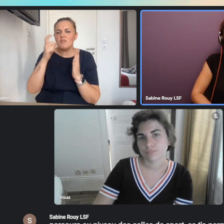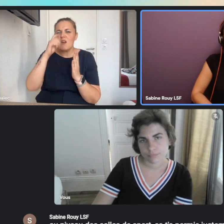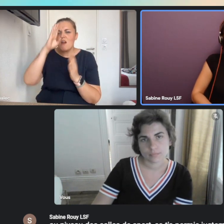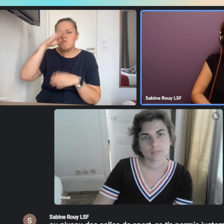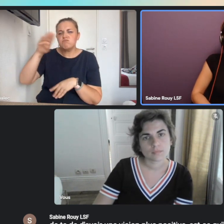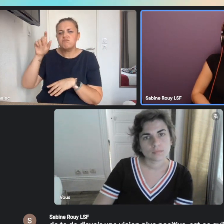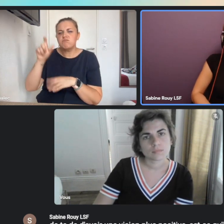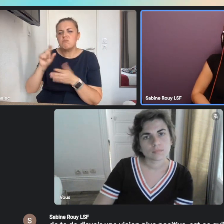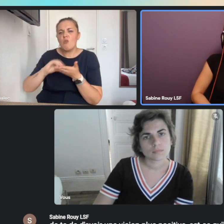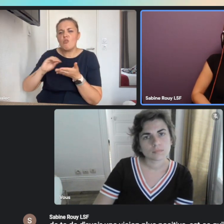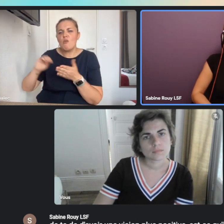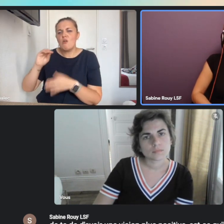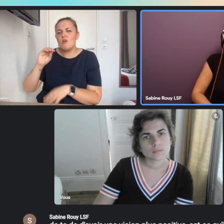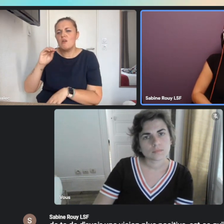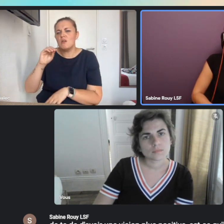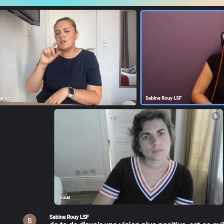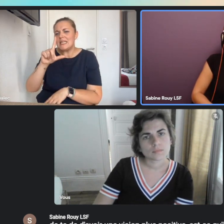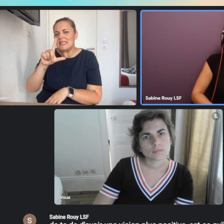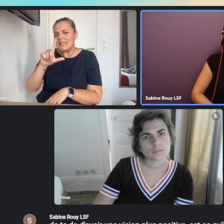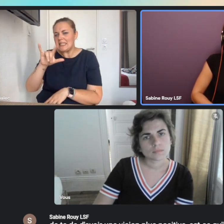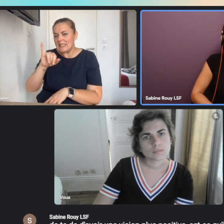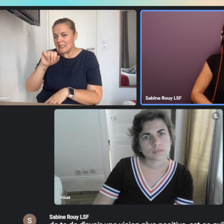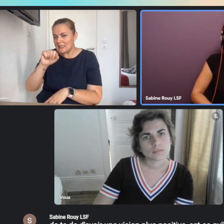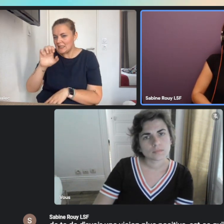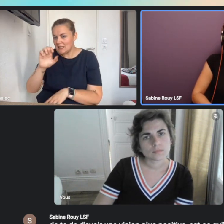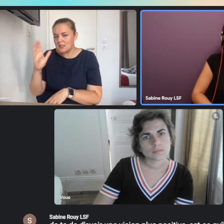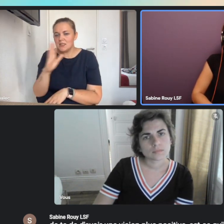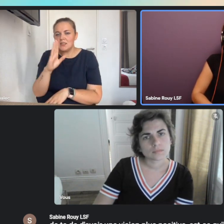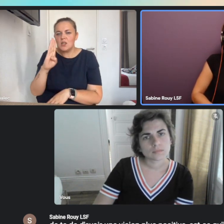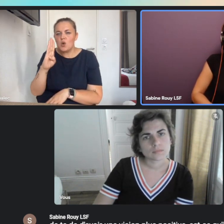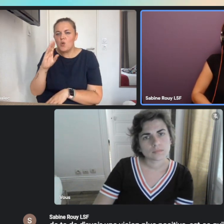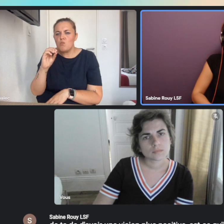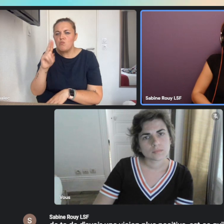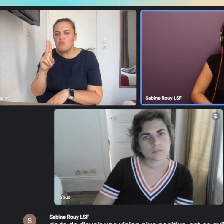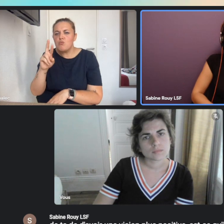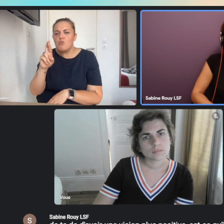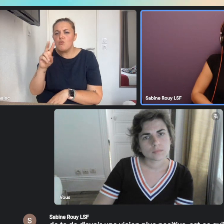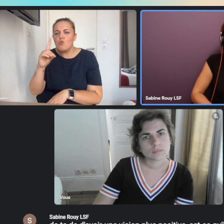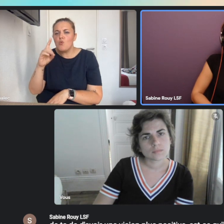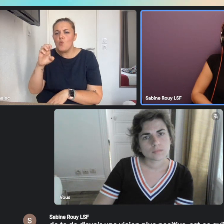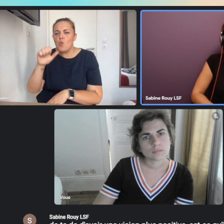livres, qui vient notamment un auteur célèbre,